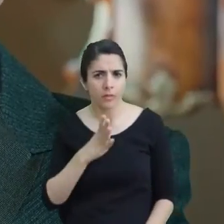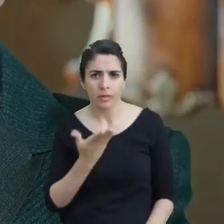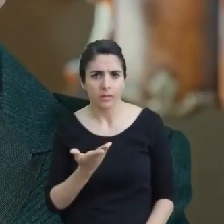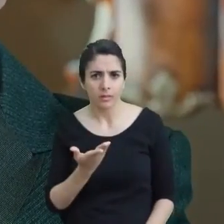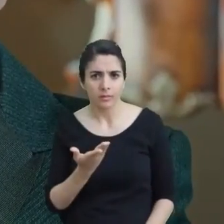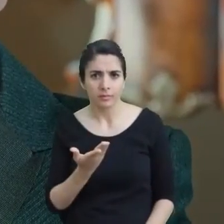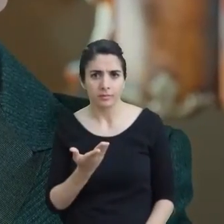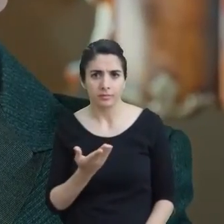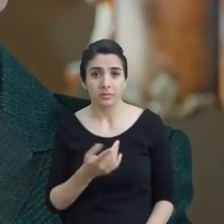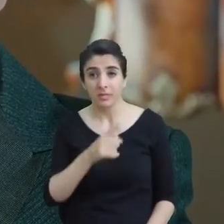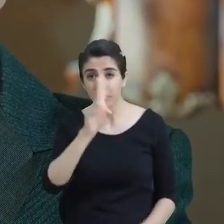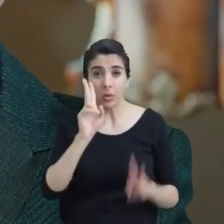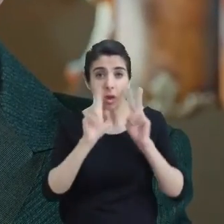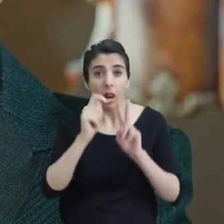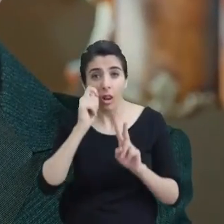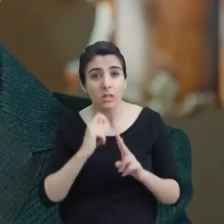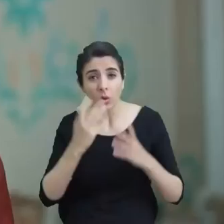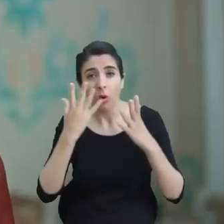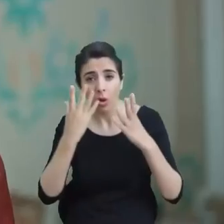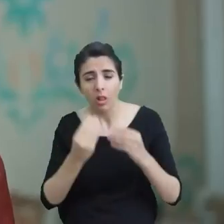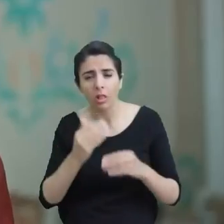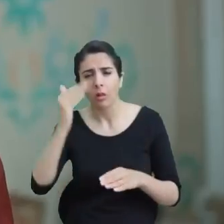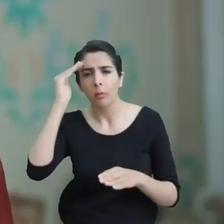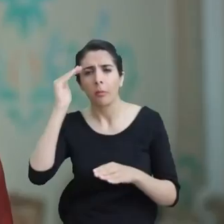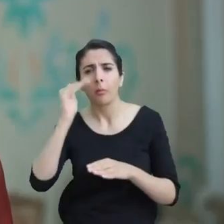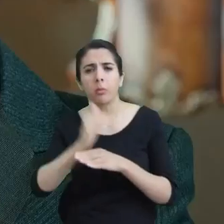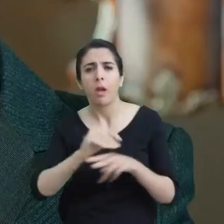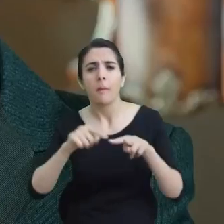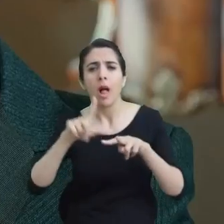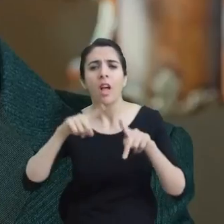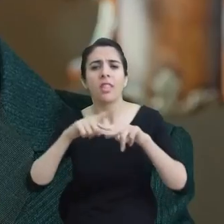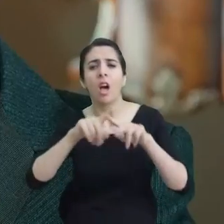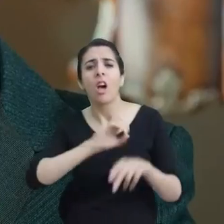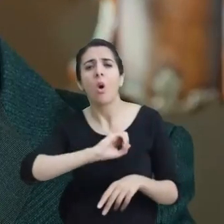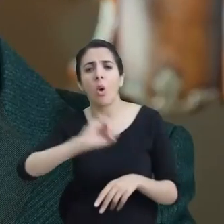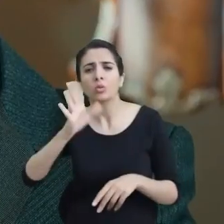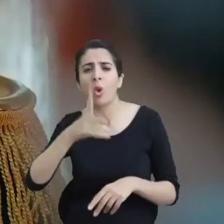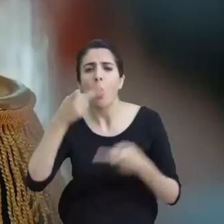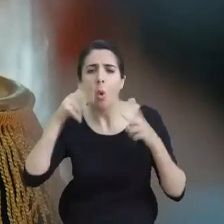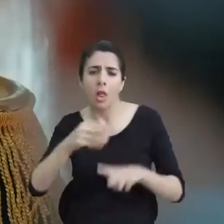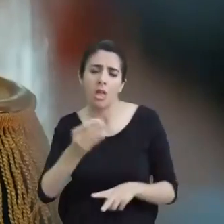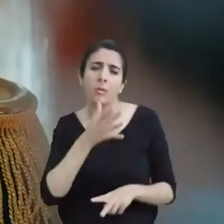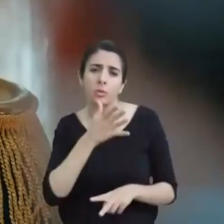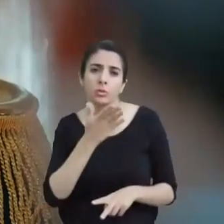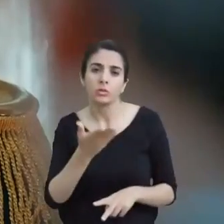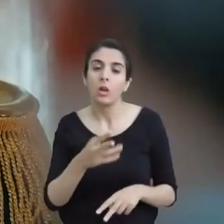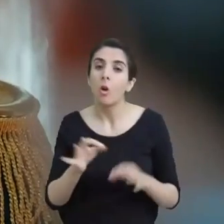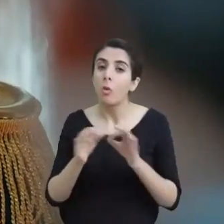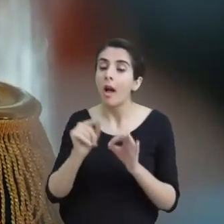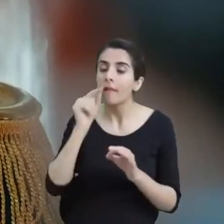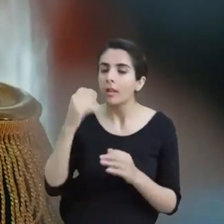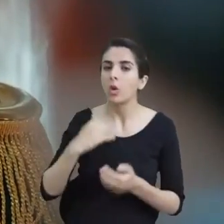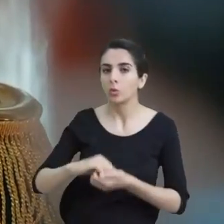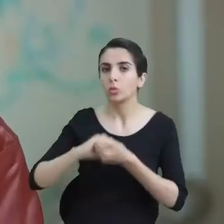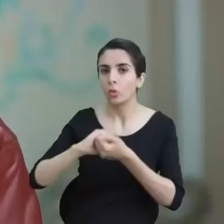adamsın. İpliğin pazara çıktığında en iyi ihtimalle Malta'ya sürgüne gideceğini, oradan da ancak cesedinin döneceğini bilirsin. Boris